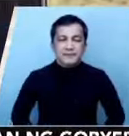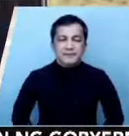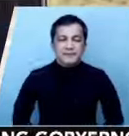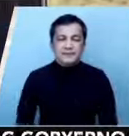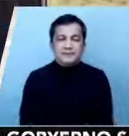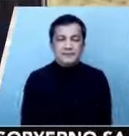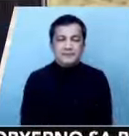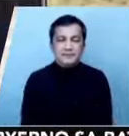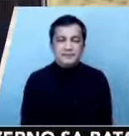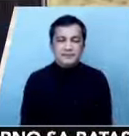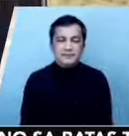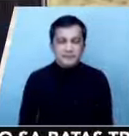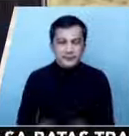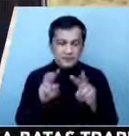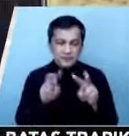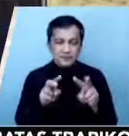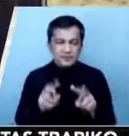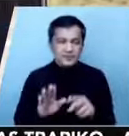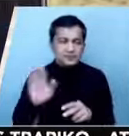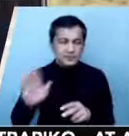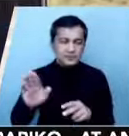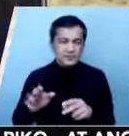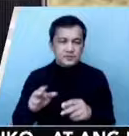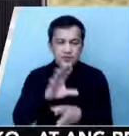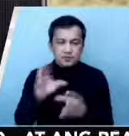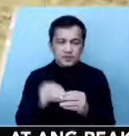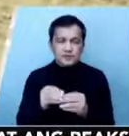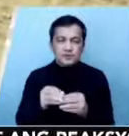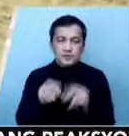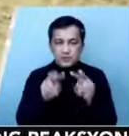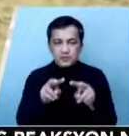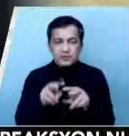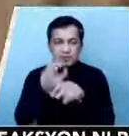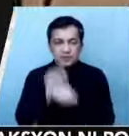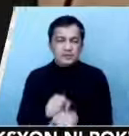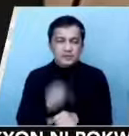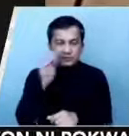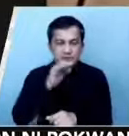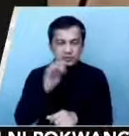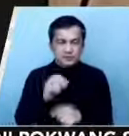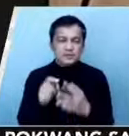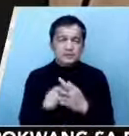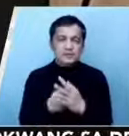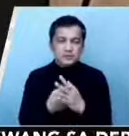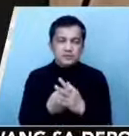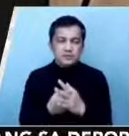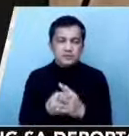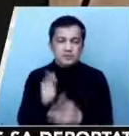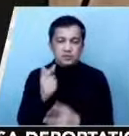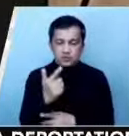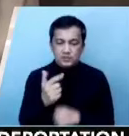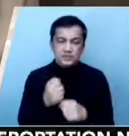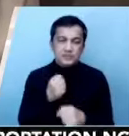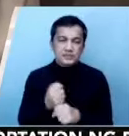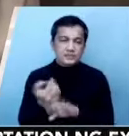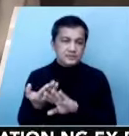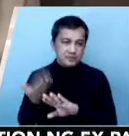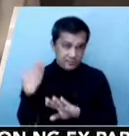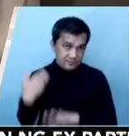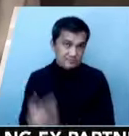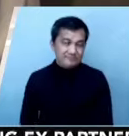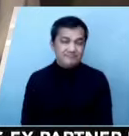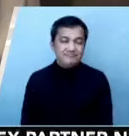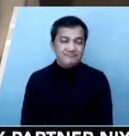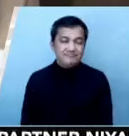Ang pagtutok na yan na bumago sa viewing habits ng mga Pilipino nagsimula 20 taon na nakararaan. Ang